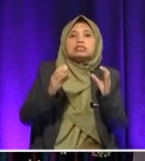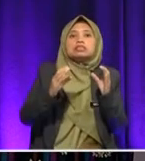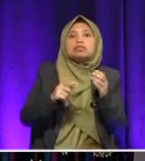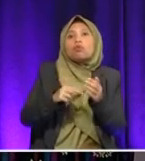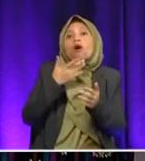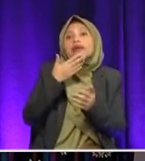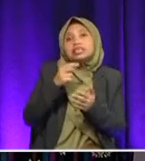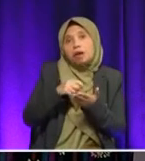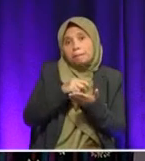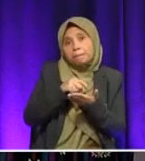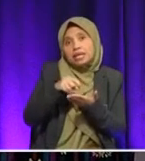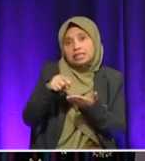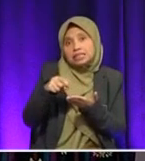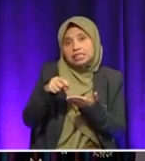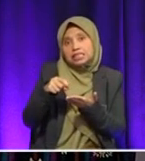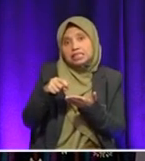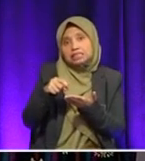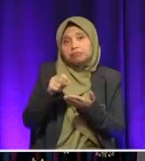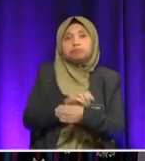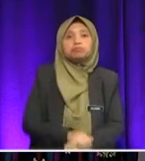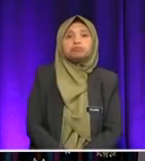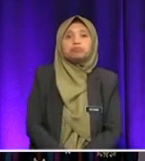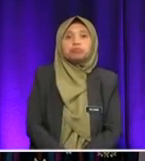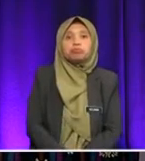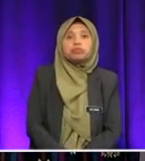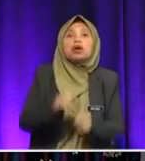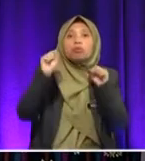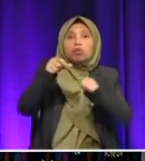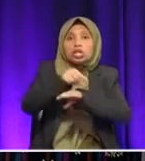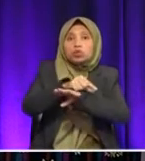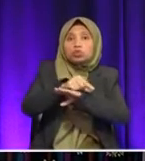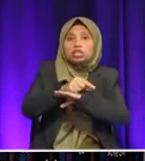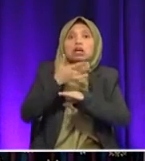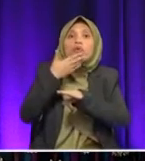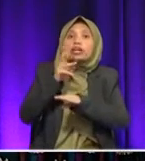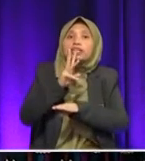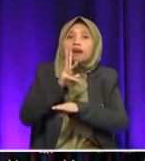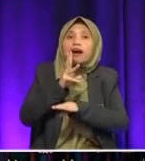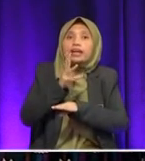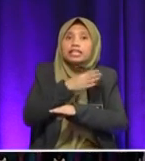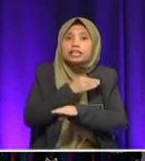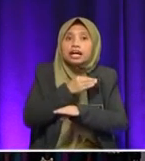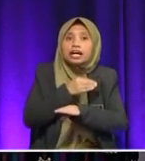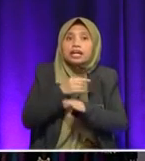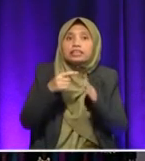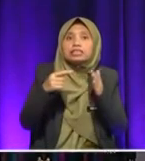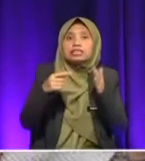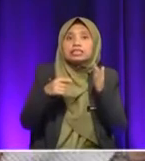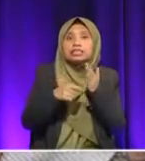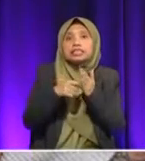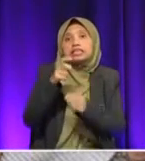seterusnya Oke Aji lagi Duo teknik ampuni menggunakan cek nih warnanya Aidan juga teknik pen